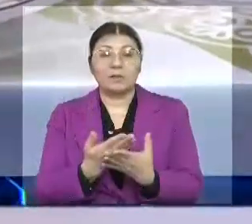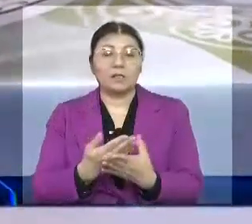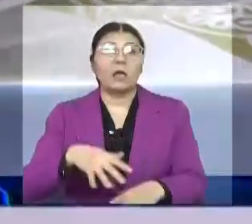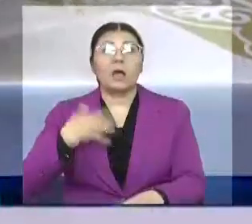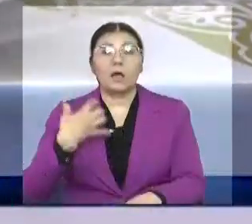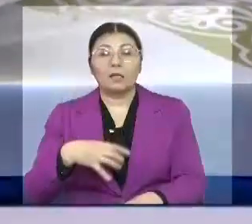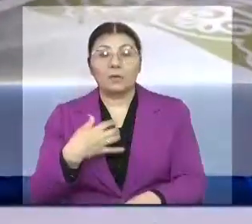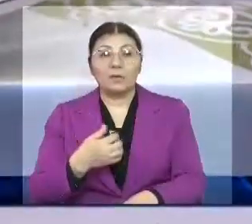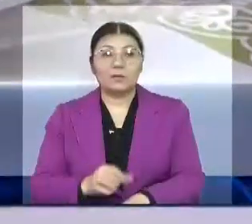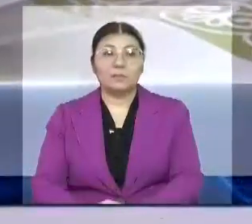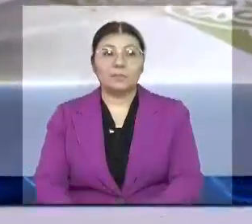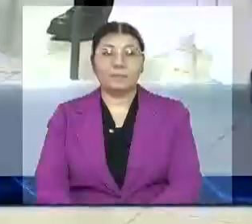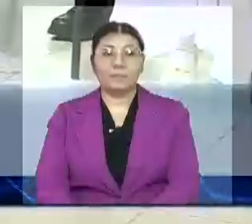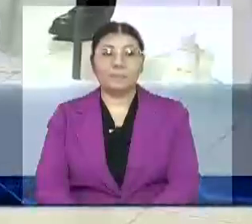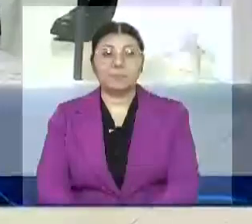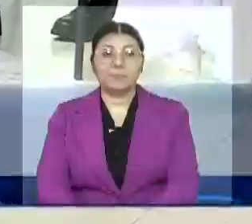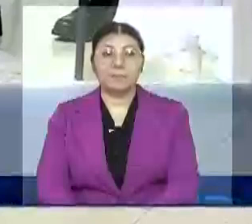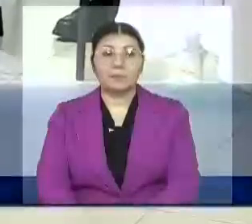домбре старейшинам.